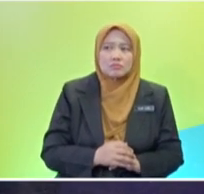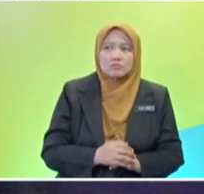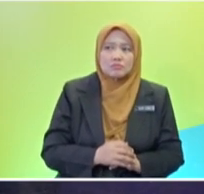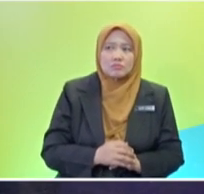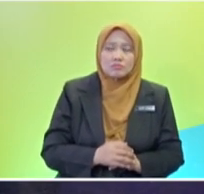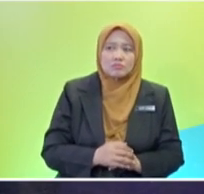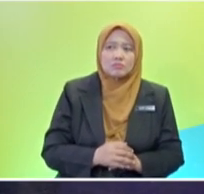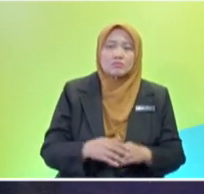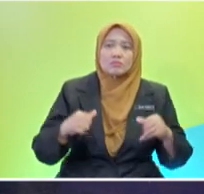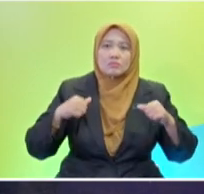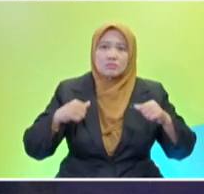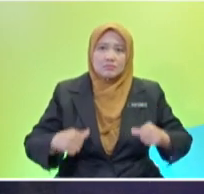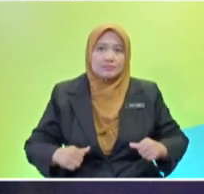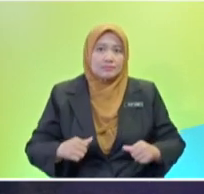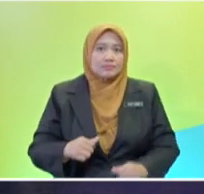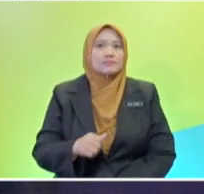anggota